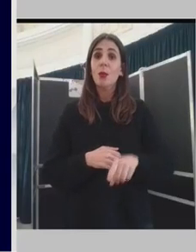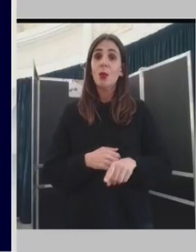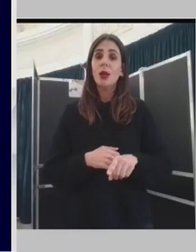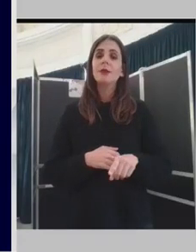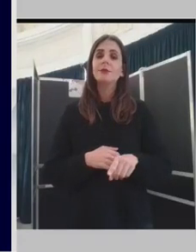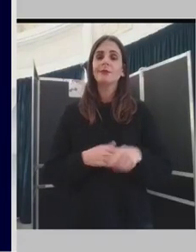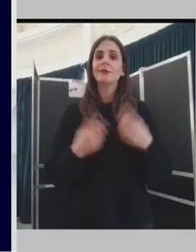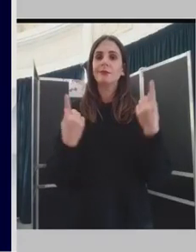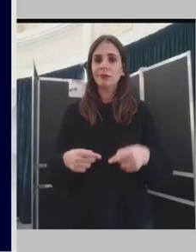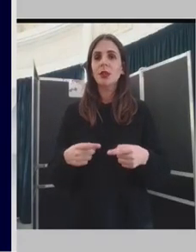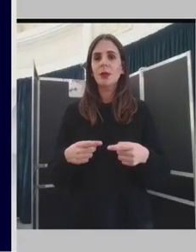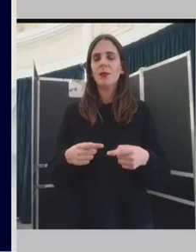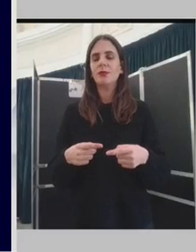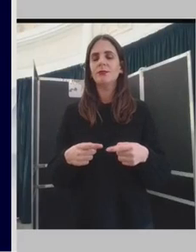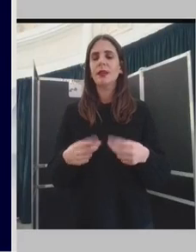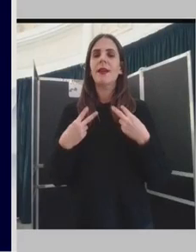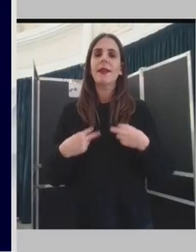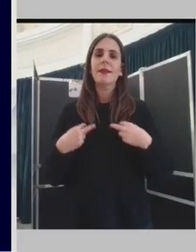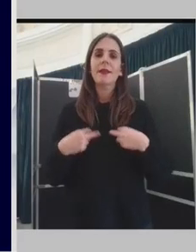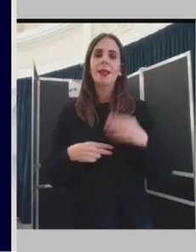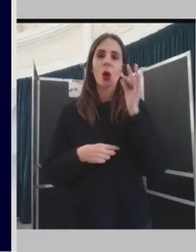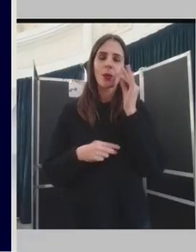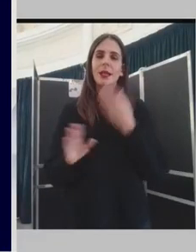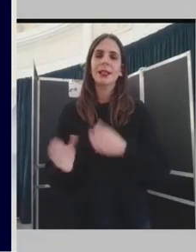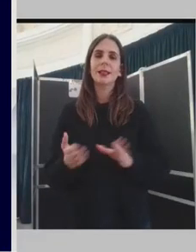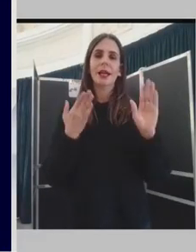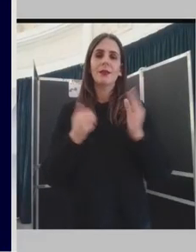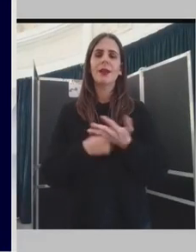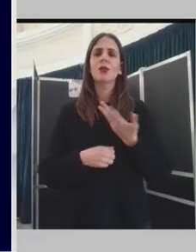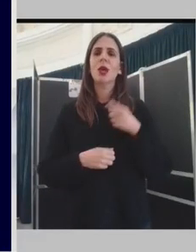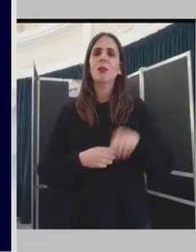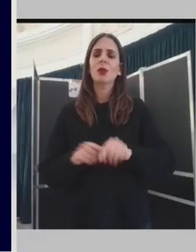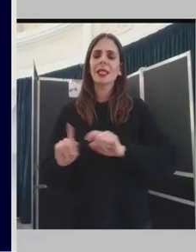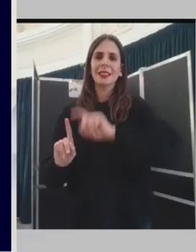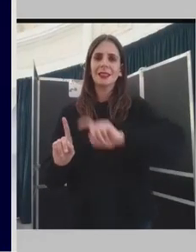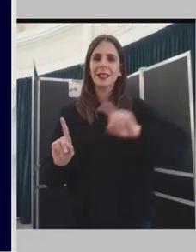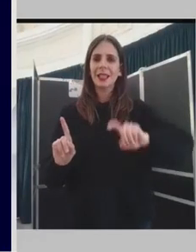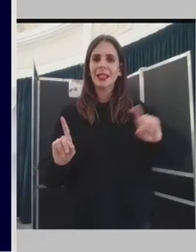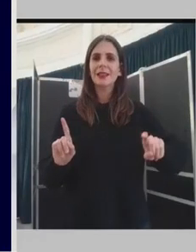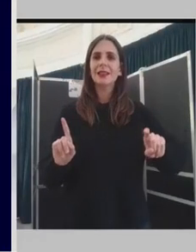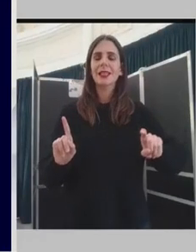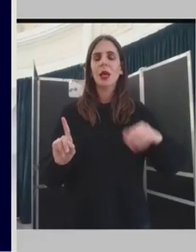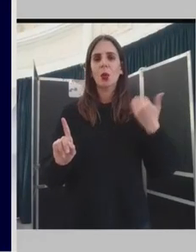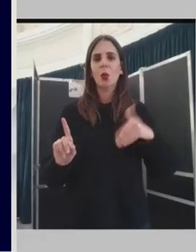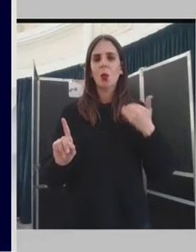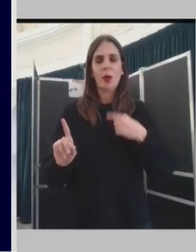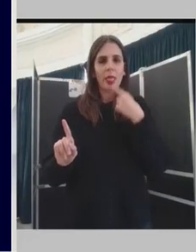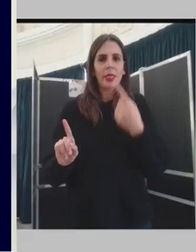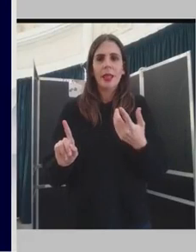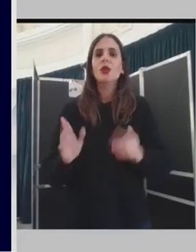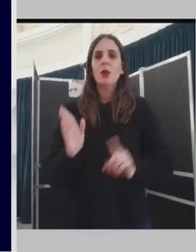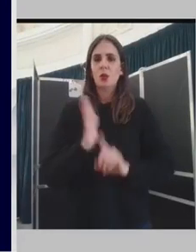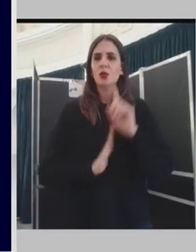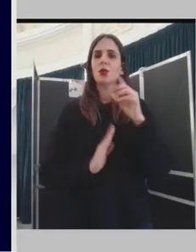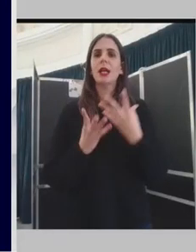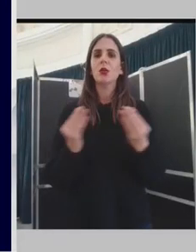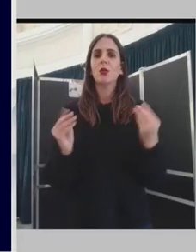ha salvato tantissime persone. Ci sono delle statistiche che parlano di un successo di questa cosa. Ecco,